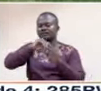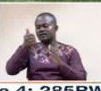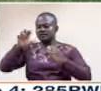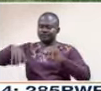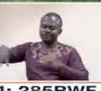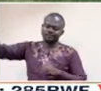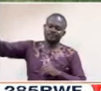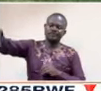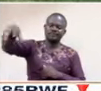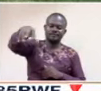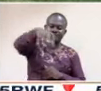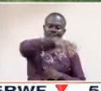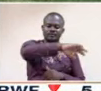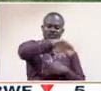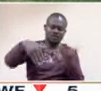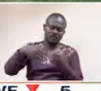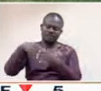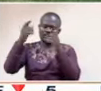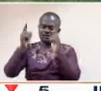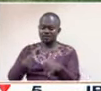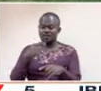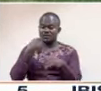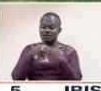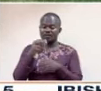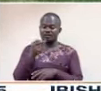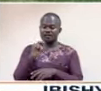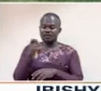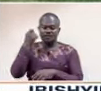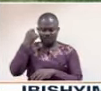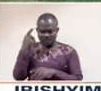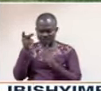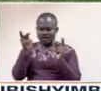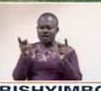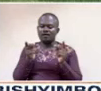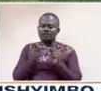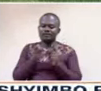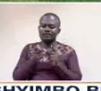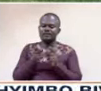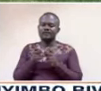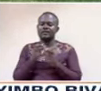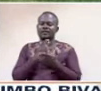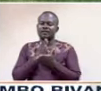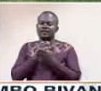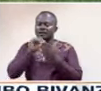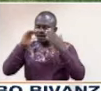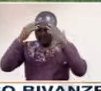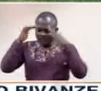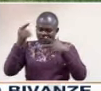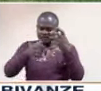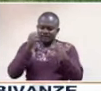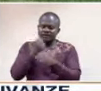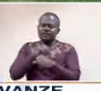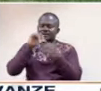iyo wagendaga cyangwa se ahantu wabaga ugeze kuvuga kuri Nyaruguru, umva ku Nyaruguru ari ahantu mbese batazi ibintu byo gukora,